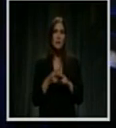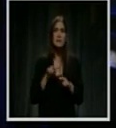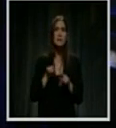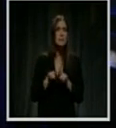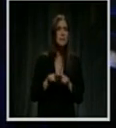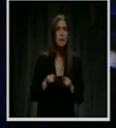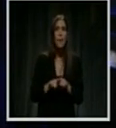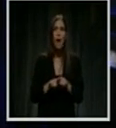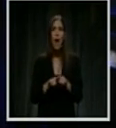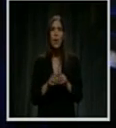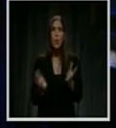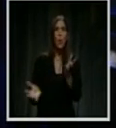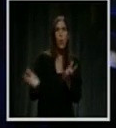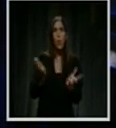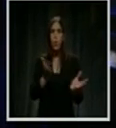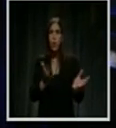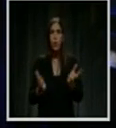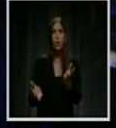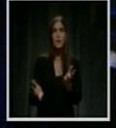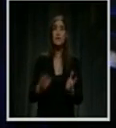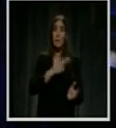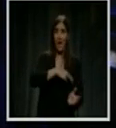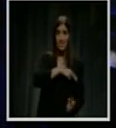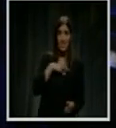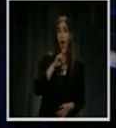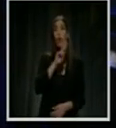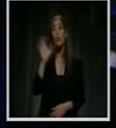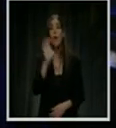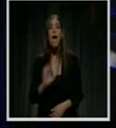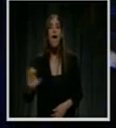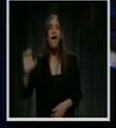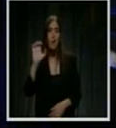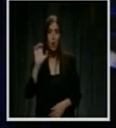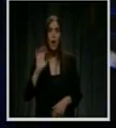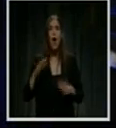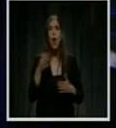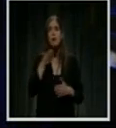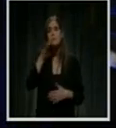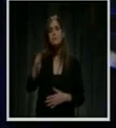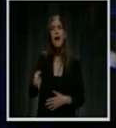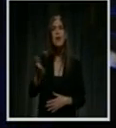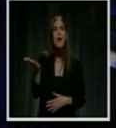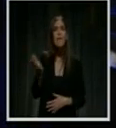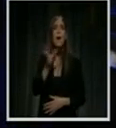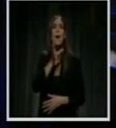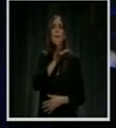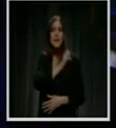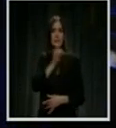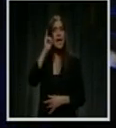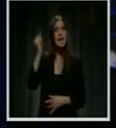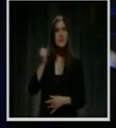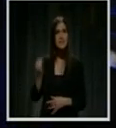li tiżbilanċja l-Unjoni Ewropea magħha, tmur tiġri l-Iżrael u tieħu bidejn dak illi sussegwentement